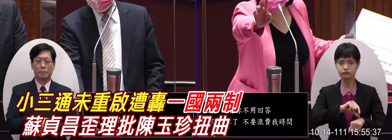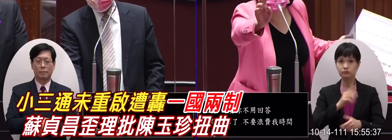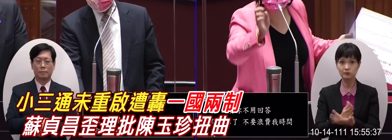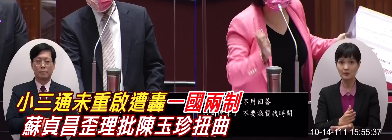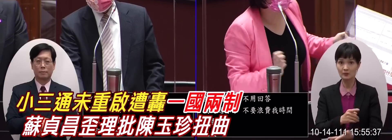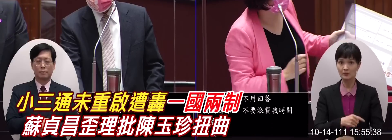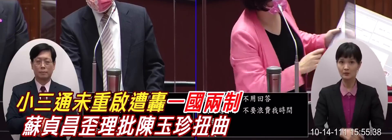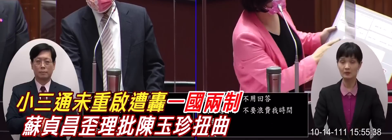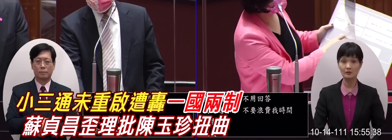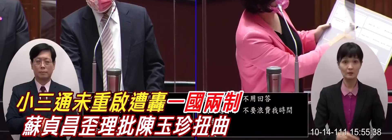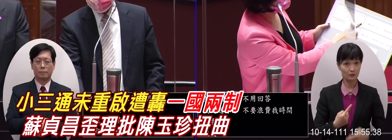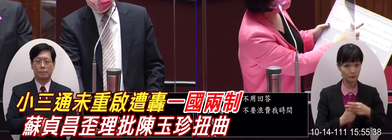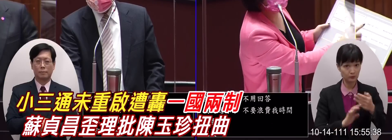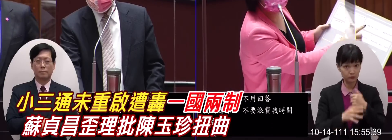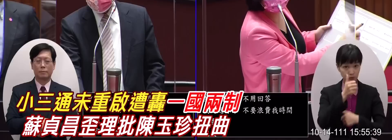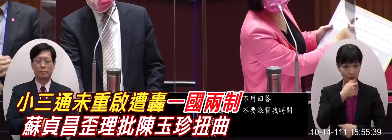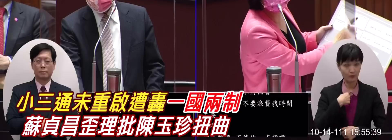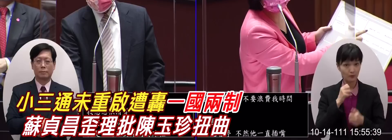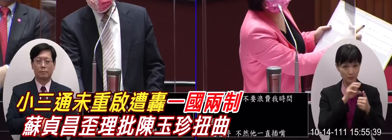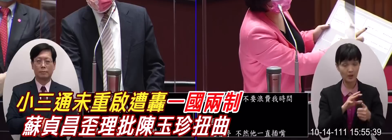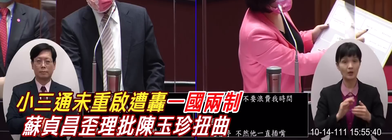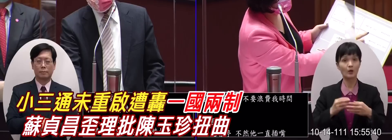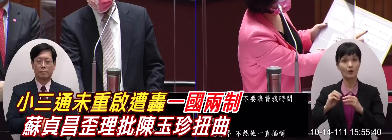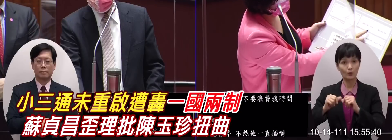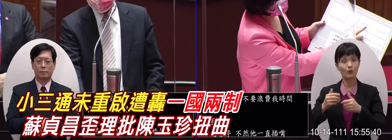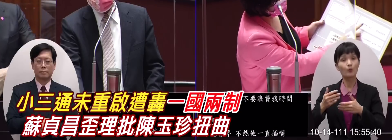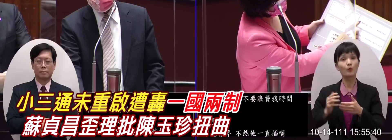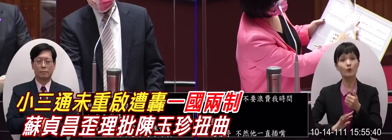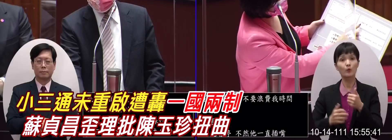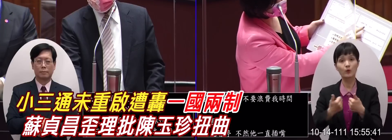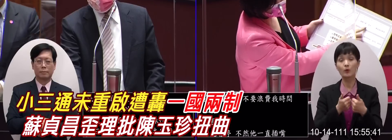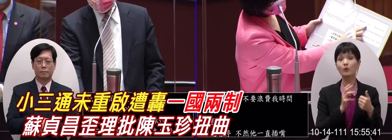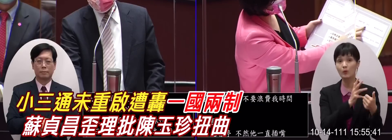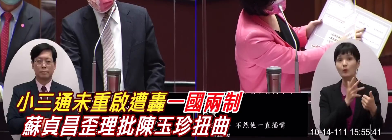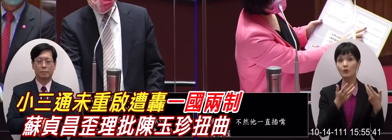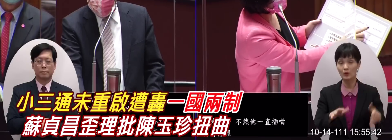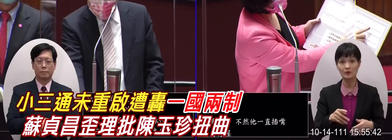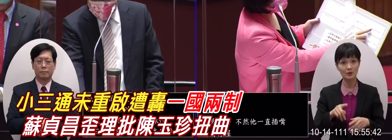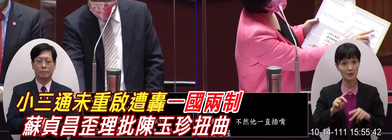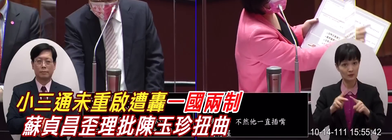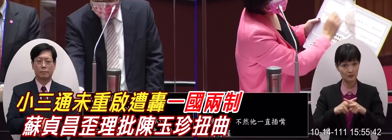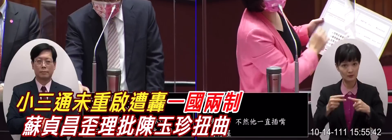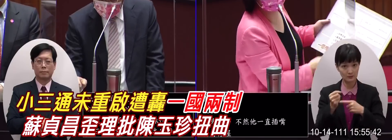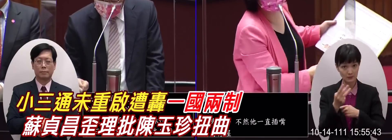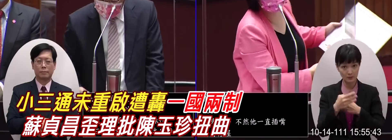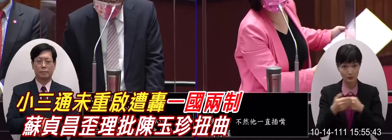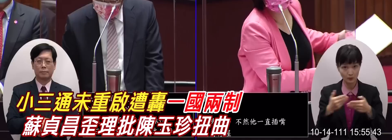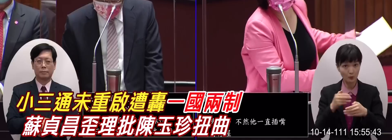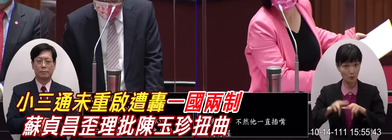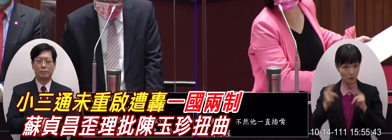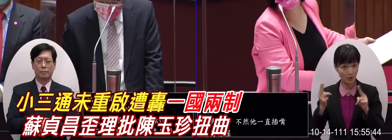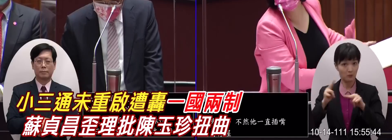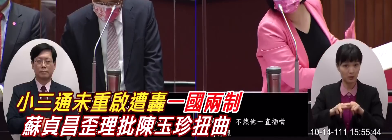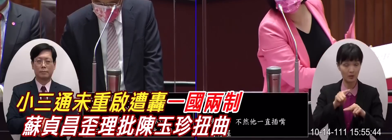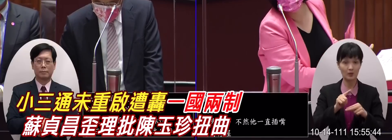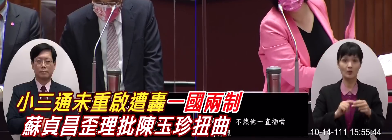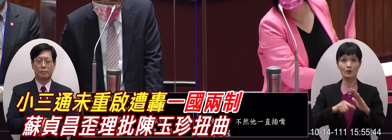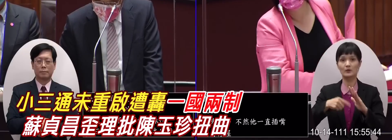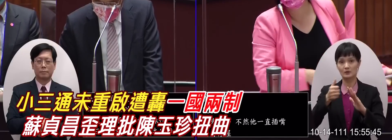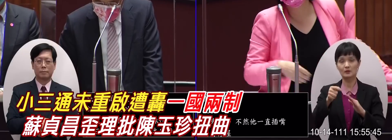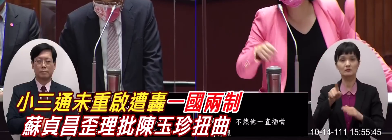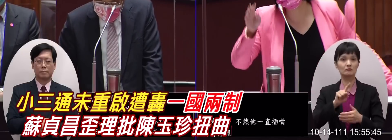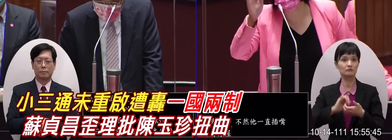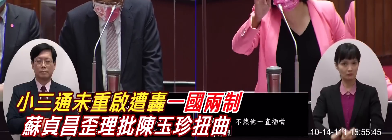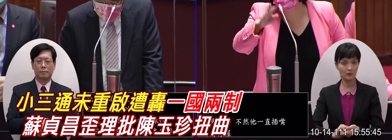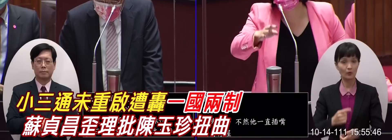主委，我先跟你说，我在陆委会，在内政委会问过你说，小三通开不开，应该要院长来决定。你已经回答过我